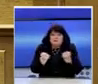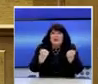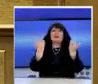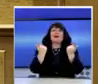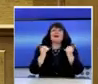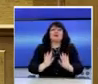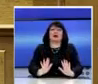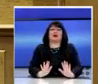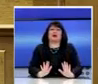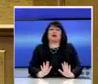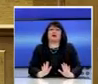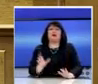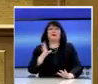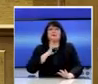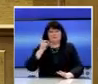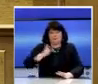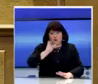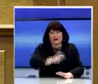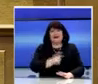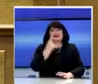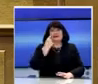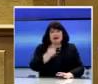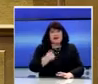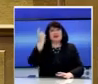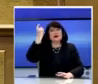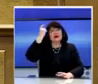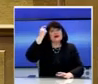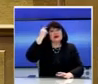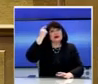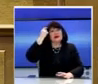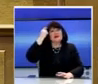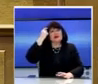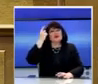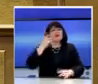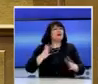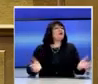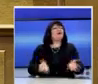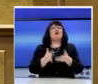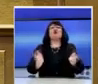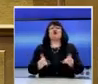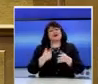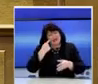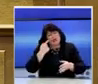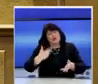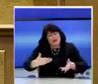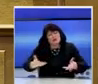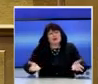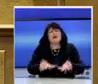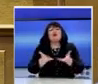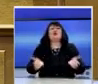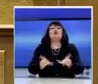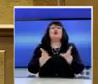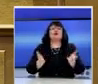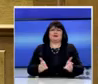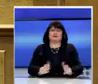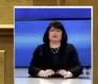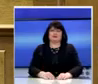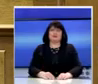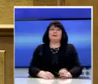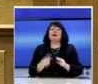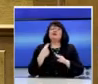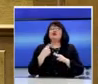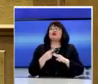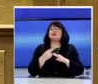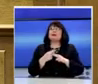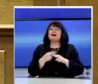Γιατί οι πολίτες βλέπουν και καταλαβαίνουν ότι πορεύεστε στα τυφλά, βλέποντας και κάνοντας. Και το πιο